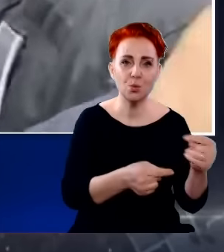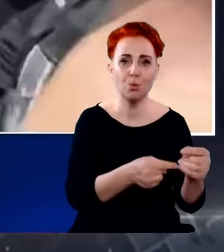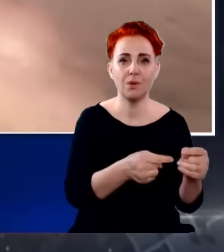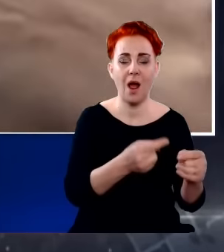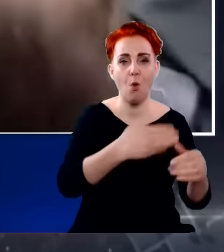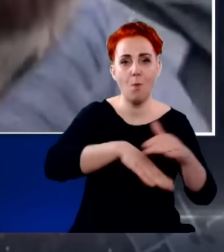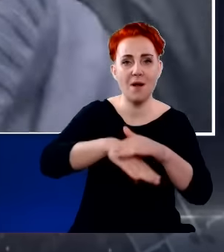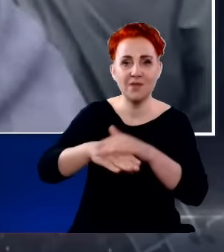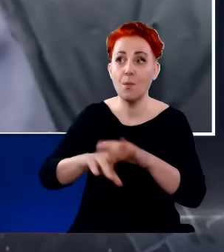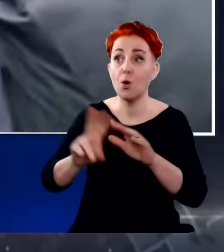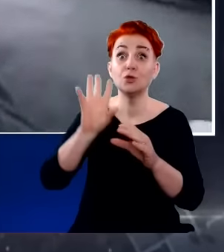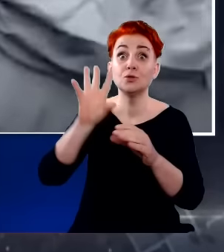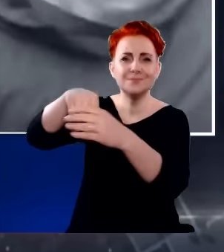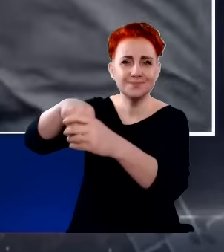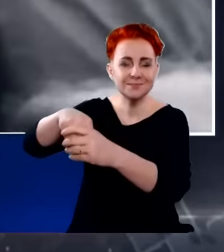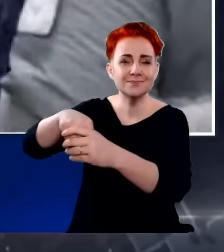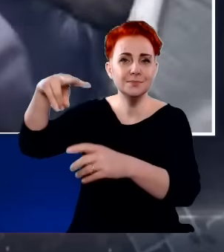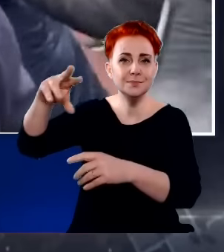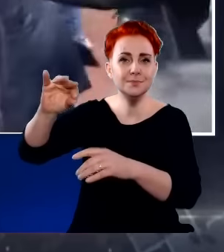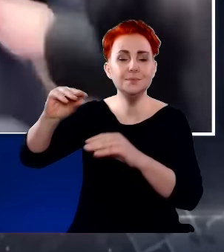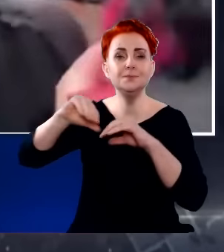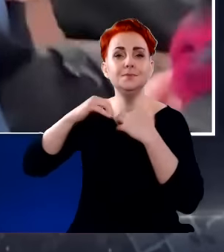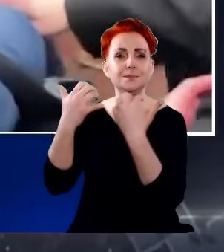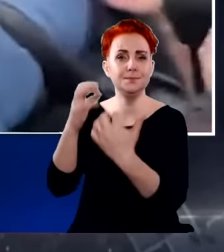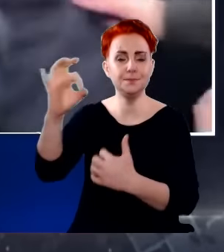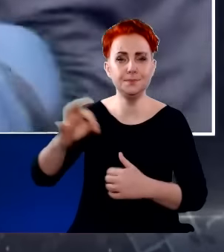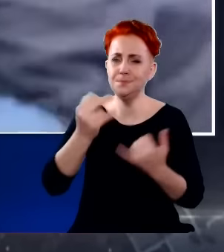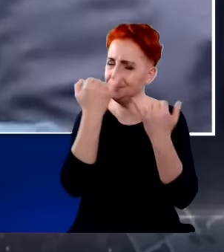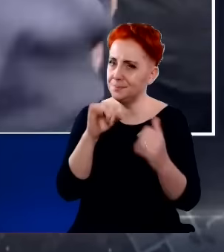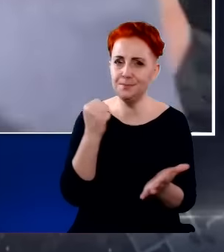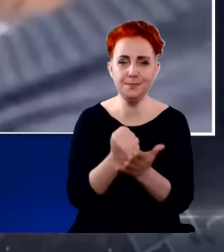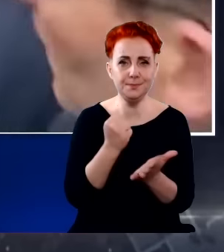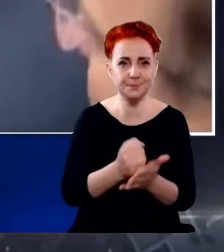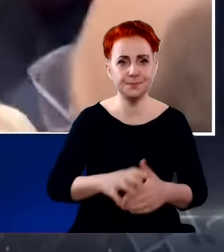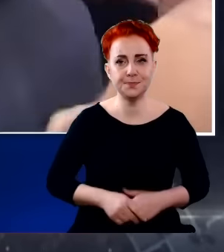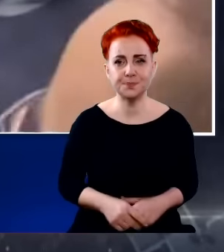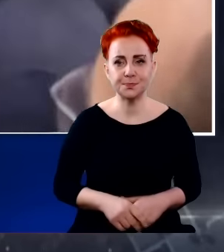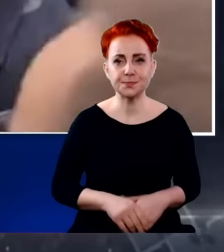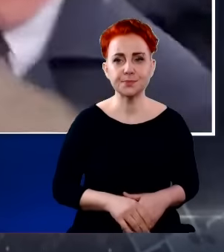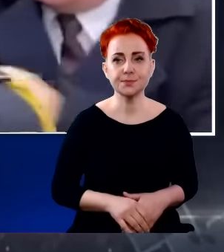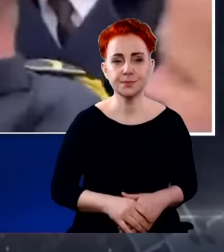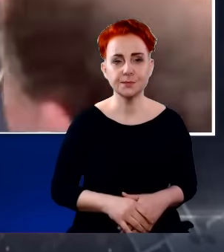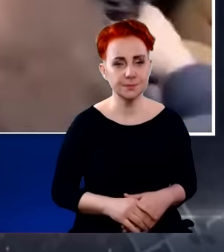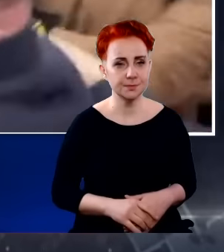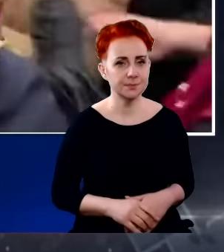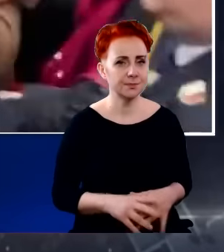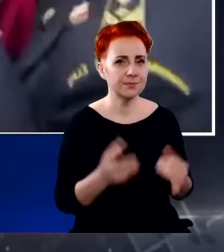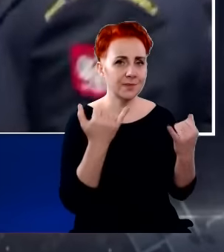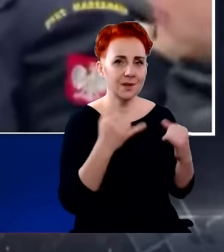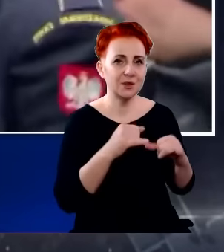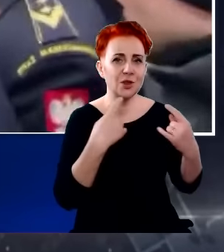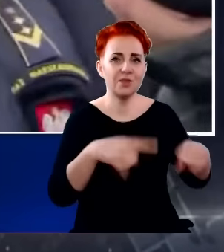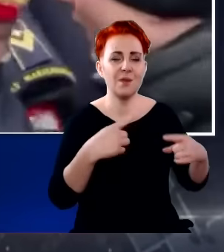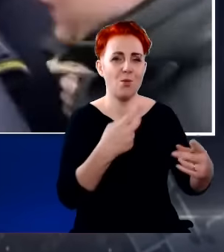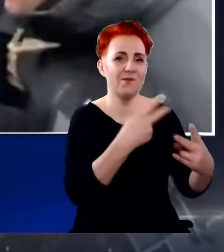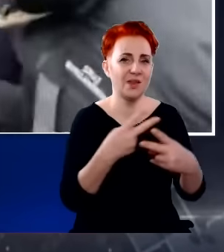ktoś wszedł do Europarlamentu. To są nie te kwestie. To są zupełnie, inne sprawy. Nikt ale pani redaktor, z posłów nie siedział w więzieniu i nikt z